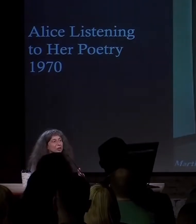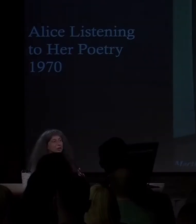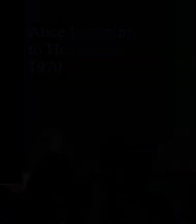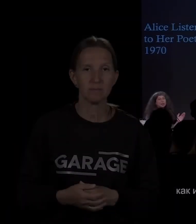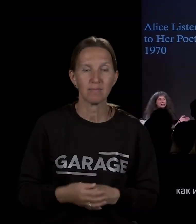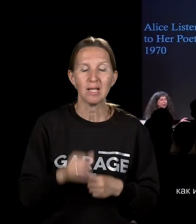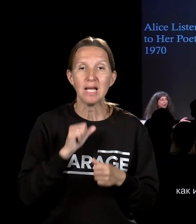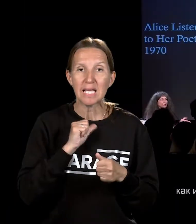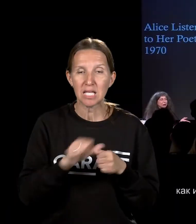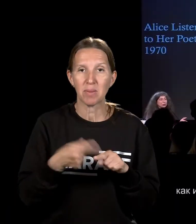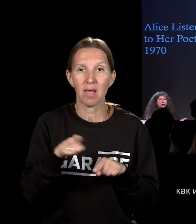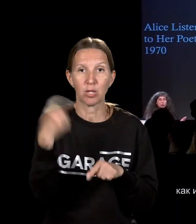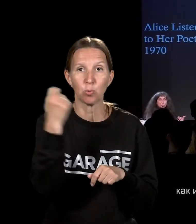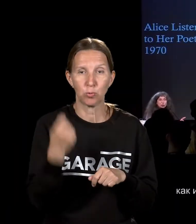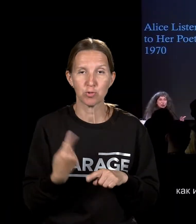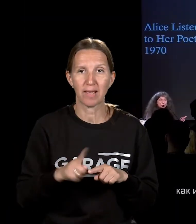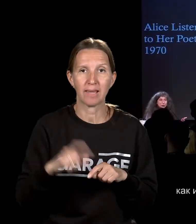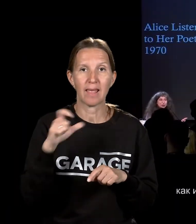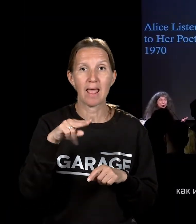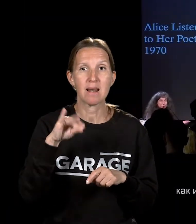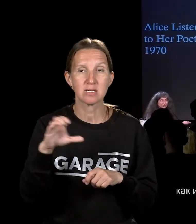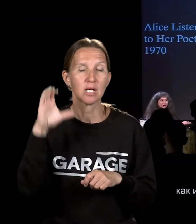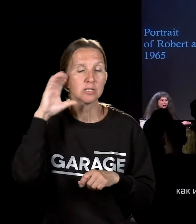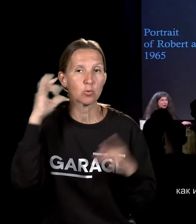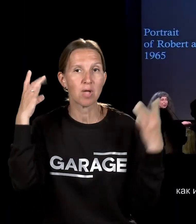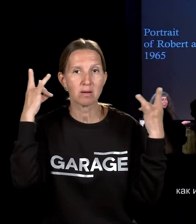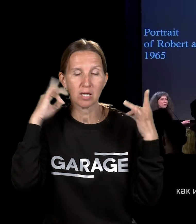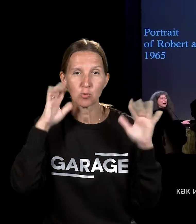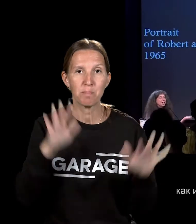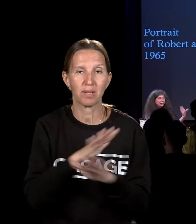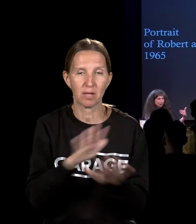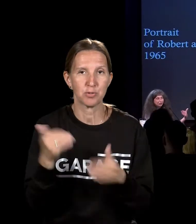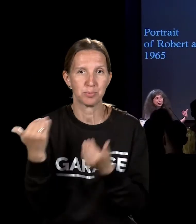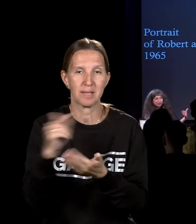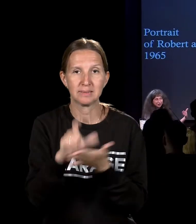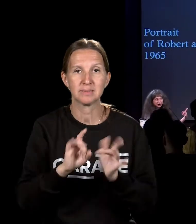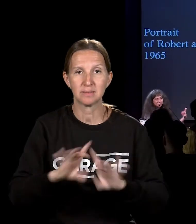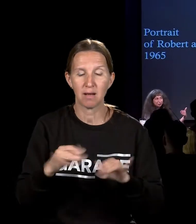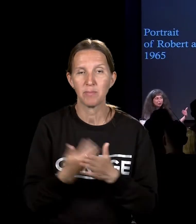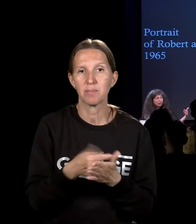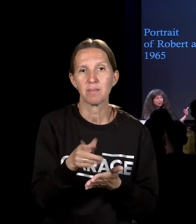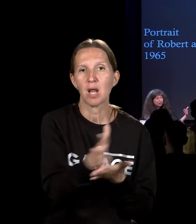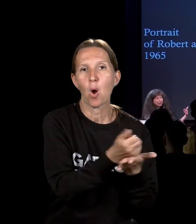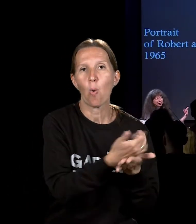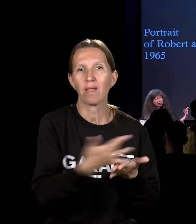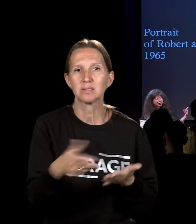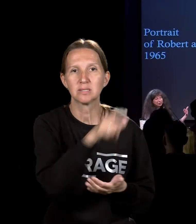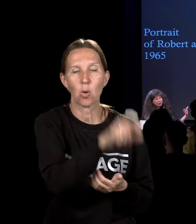антенной. Это Элис, которая слушает радиопередачу со своими стихами. Эти коллекционеры, которые